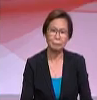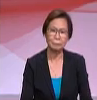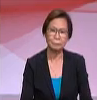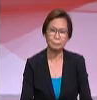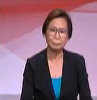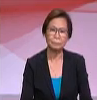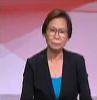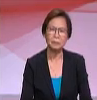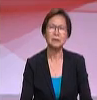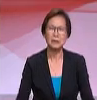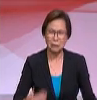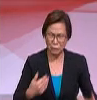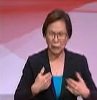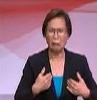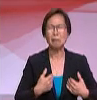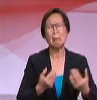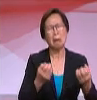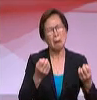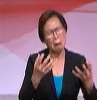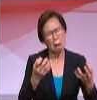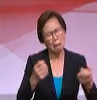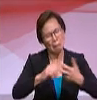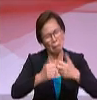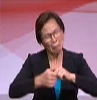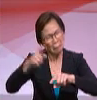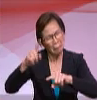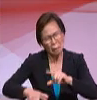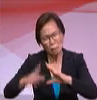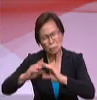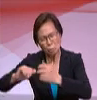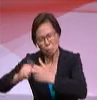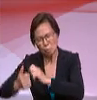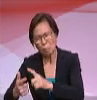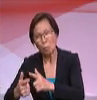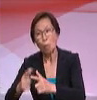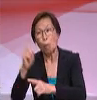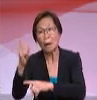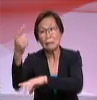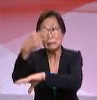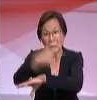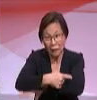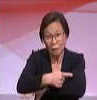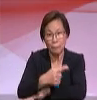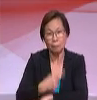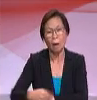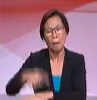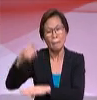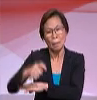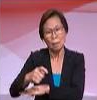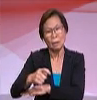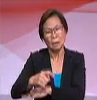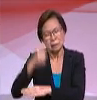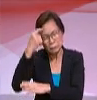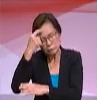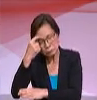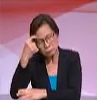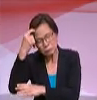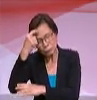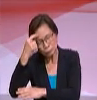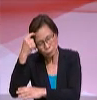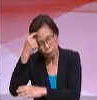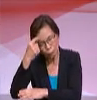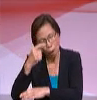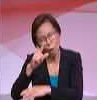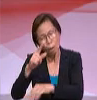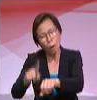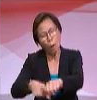Realize that there are structural issues that cannot be solved overnight, that require deeper thought and consideration for longer term planning.